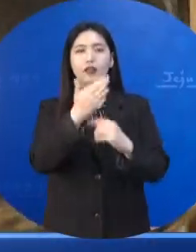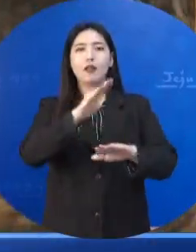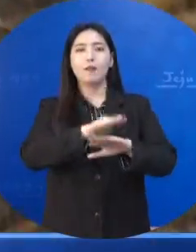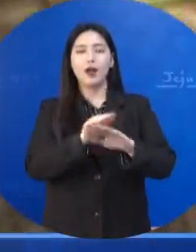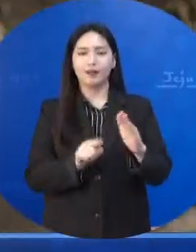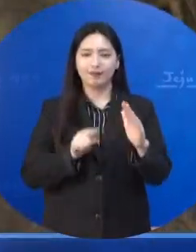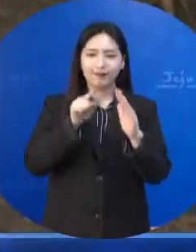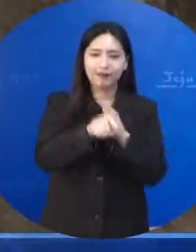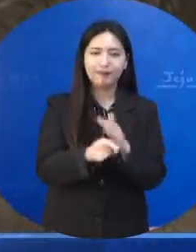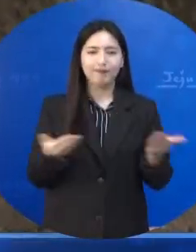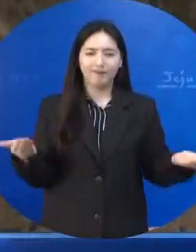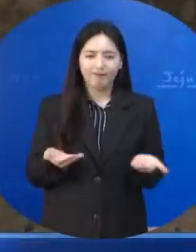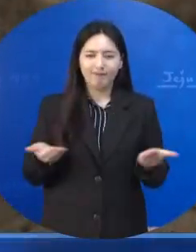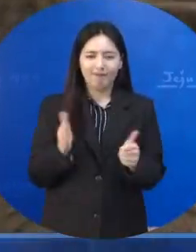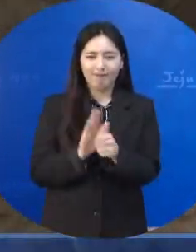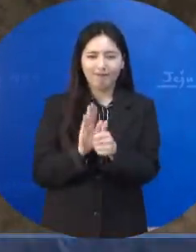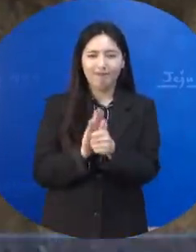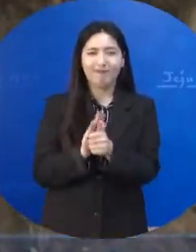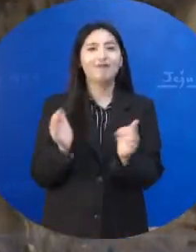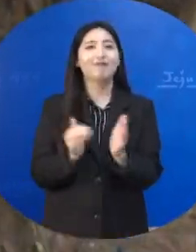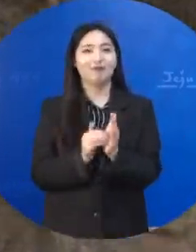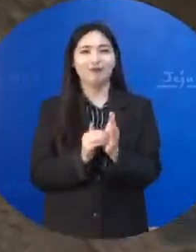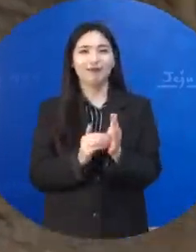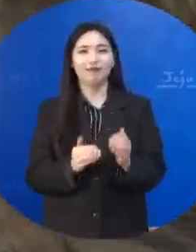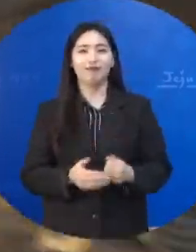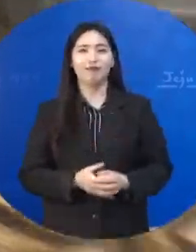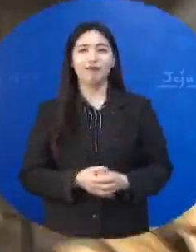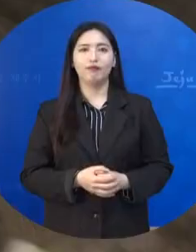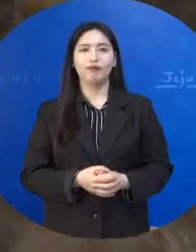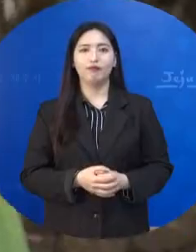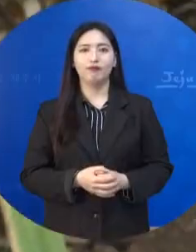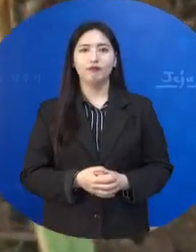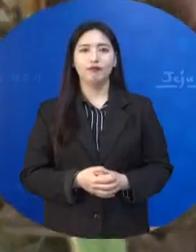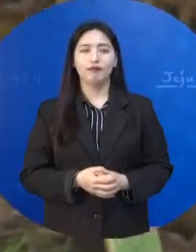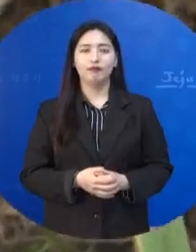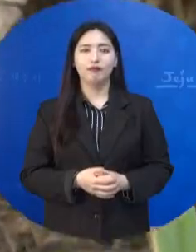농가를 방문해 구슬땀을 흘렸습니다.